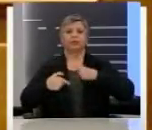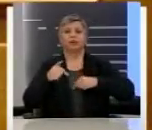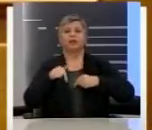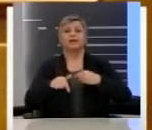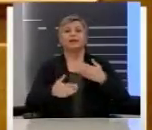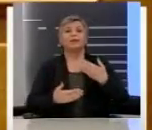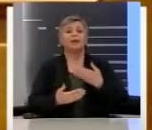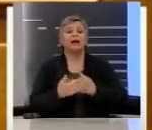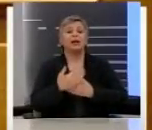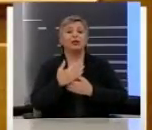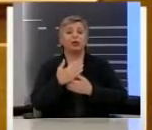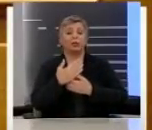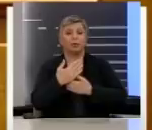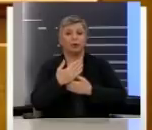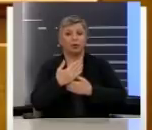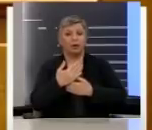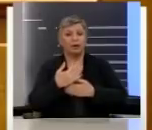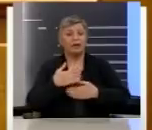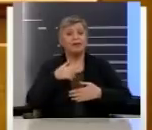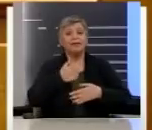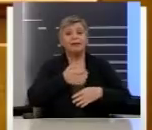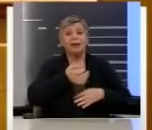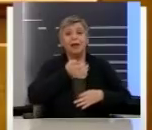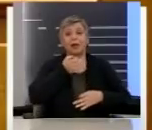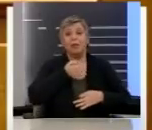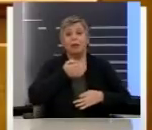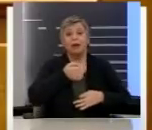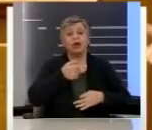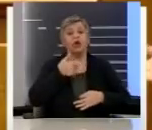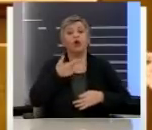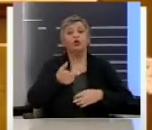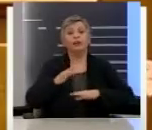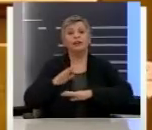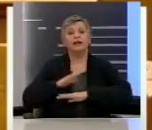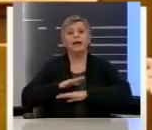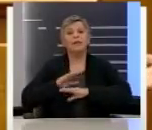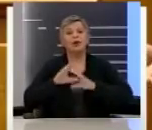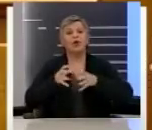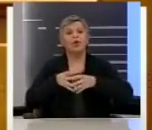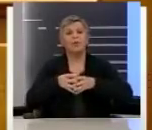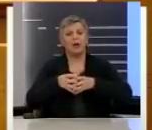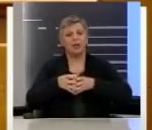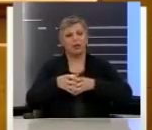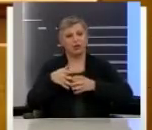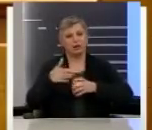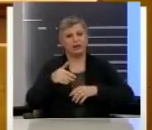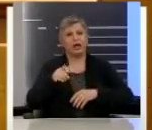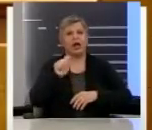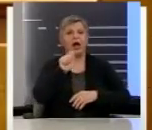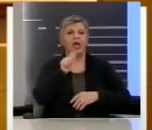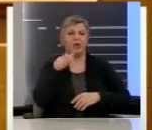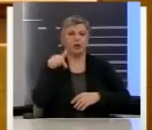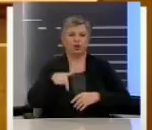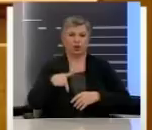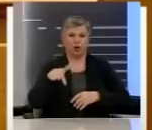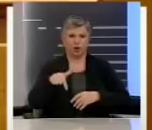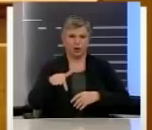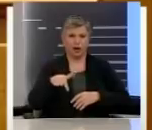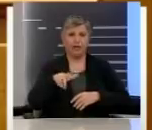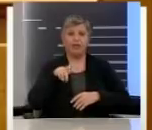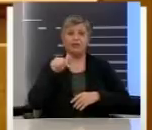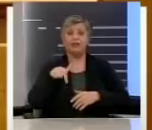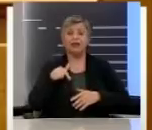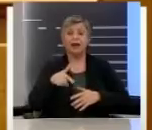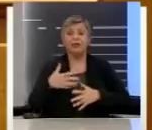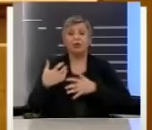του τομέα της άμυνας από τον κύριο Γεωργιάδη? Δεν του χρειάζεται το χαρτοφυλάκιο της άμυνας, του Αντιπροέδρου,